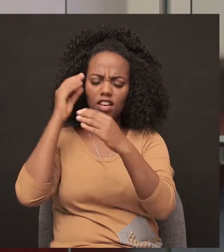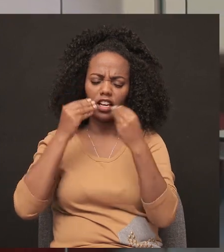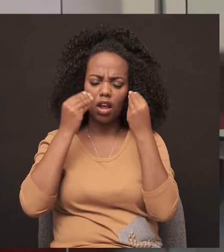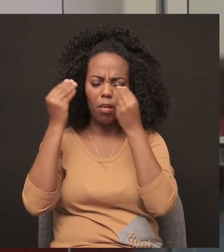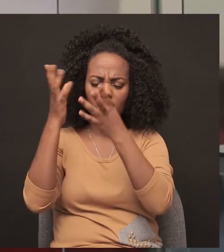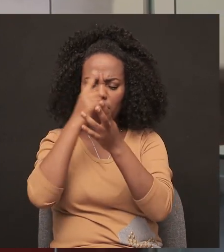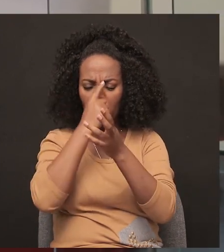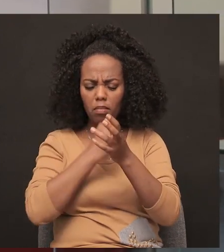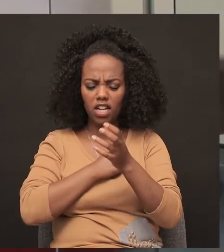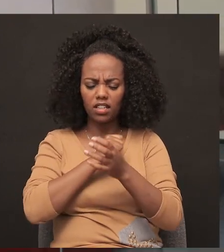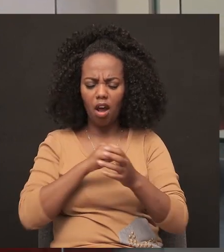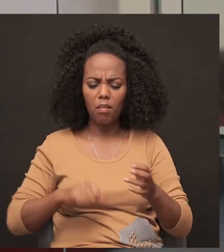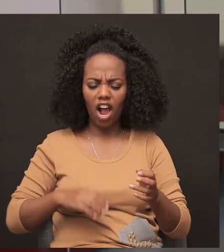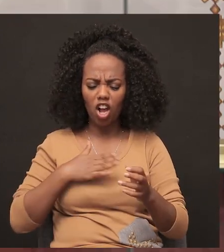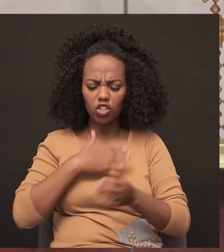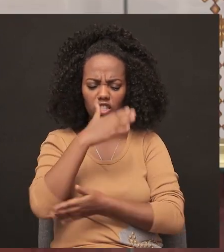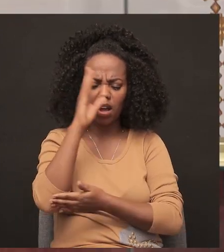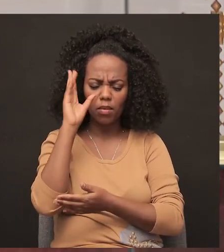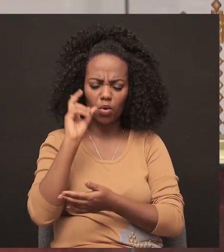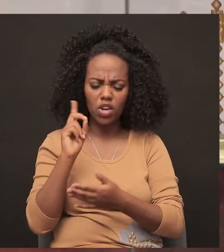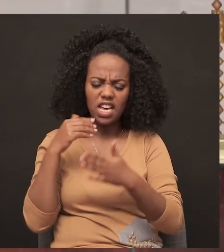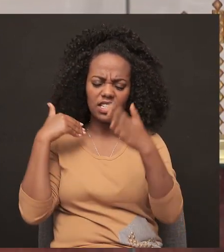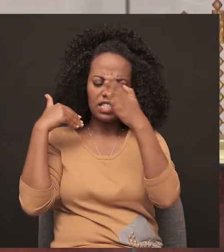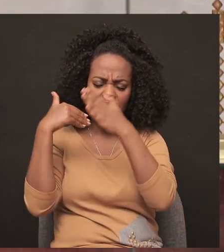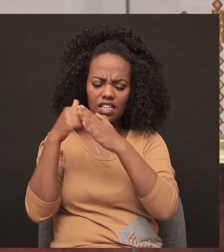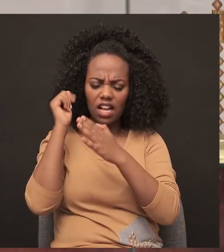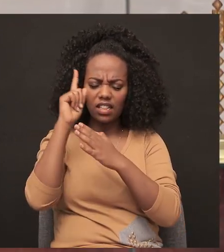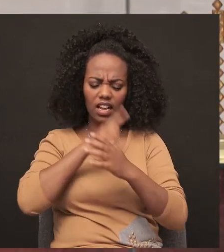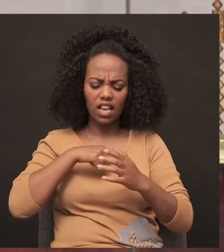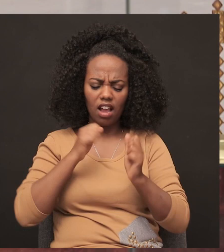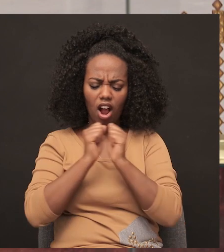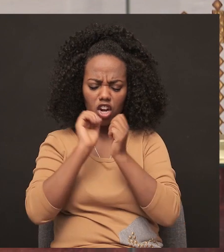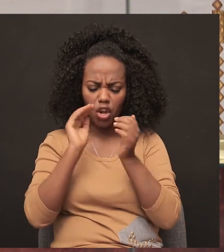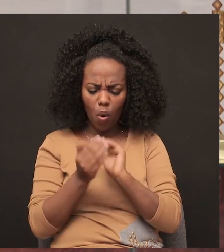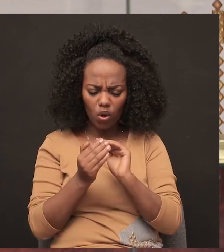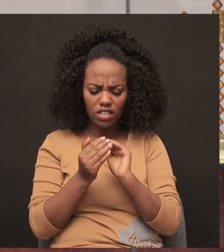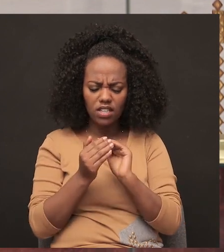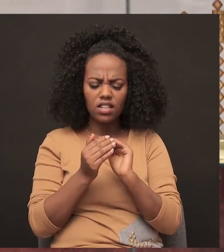እንቀርባለን አምላካችን እግዚአብሔር እንድትደርስልን አንተ ከኛ ጋር እንደሆንክ